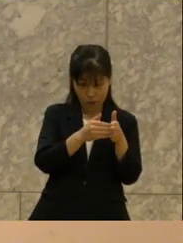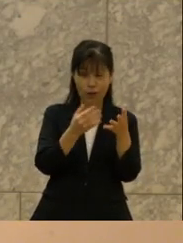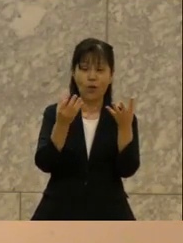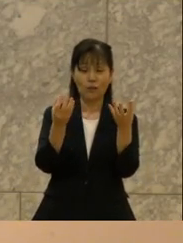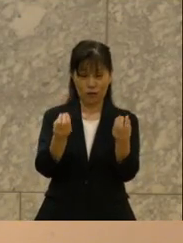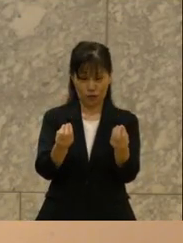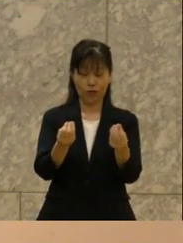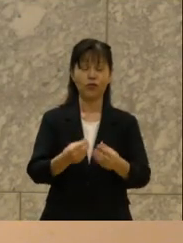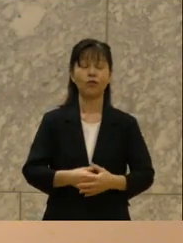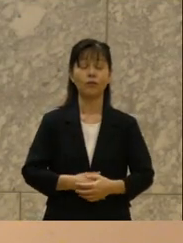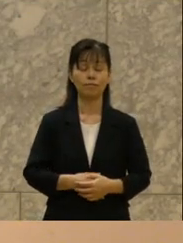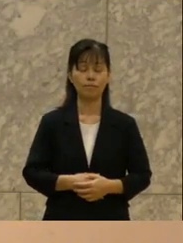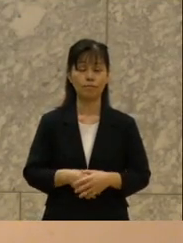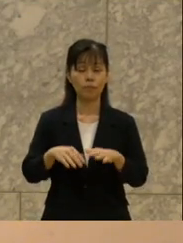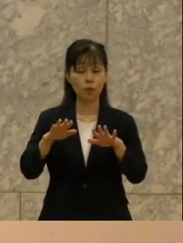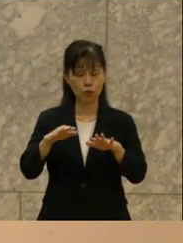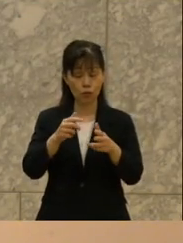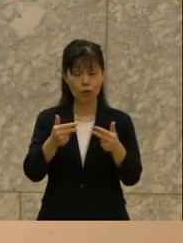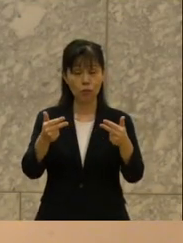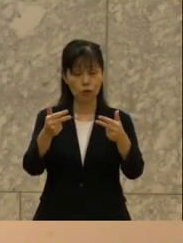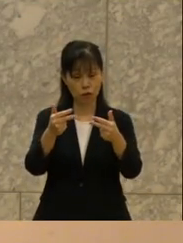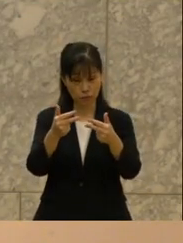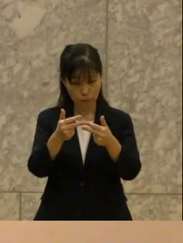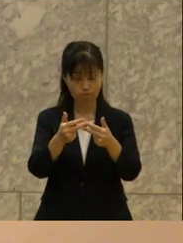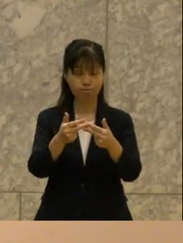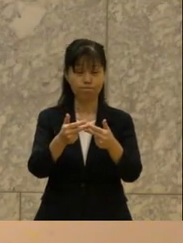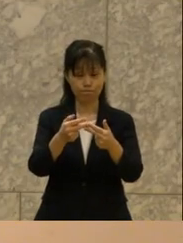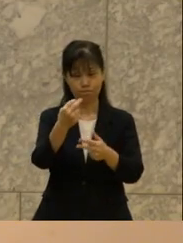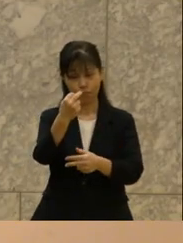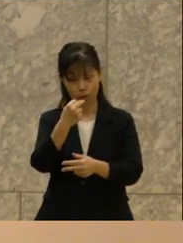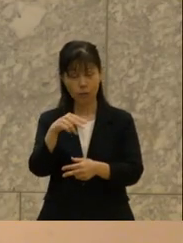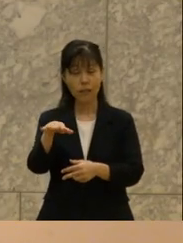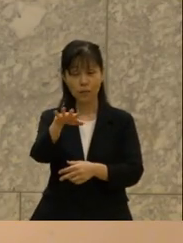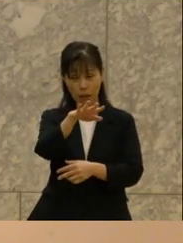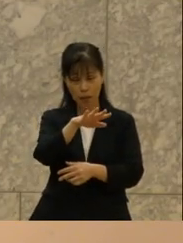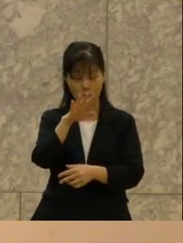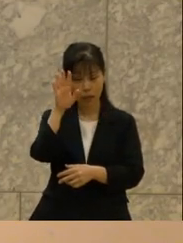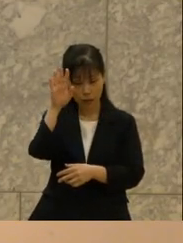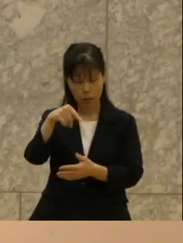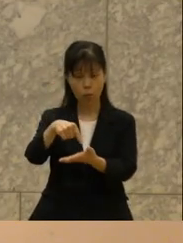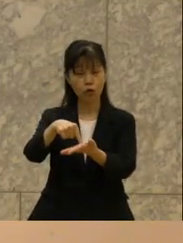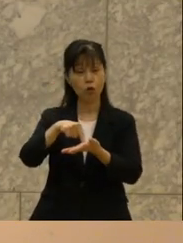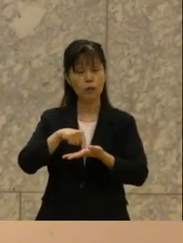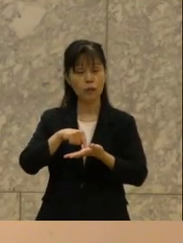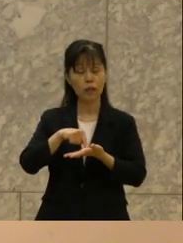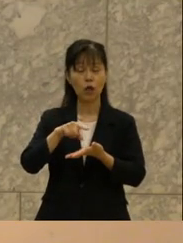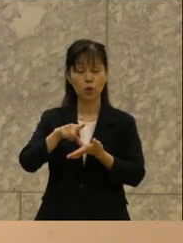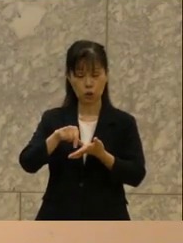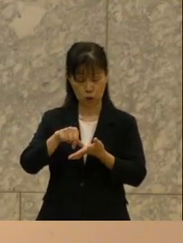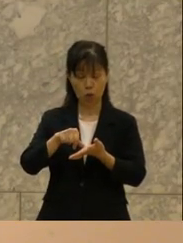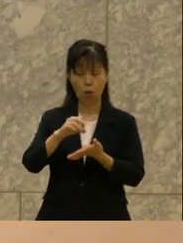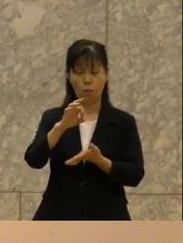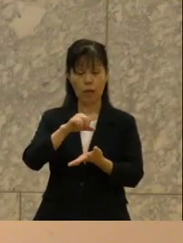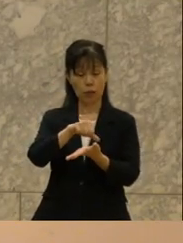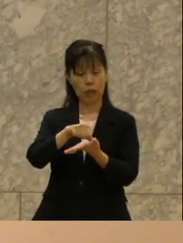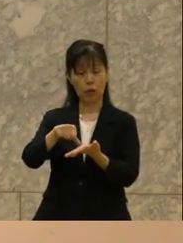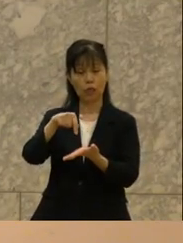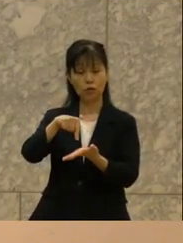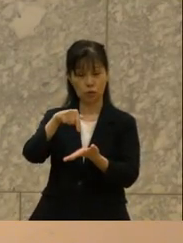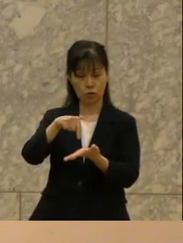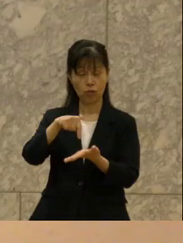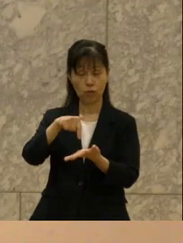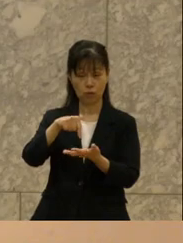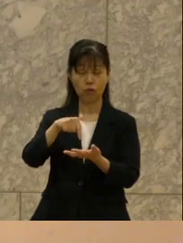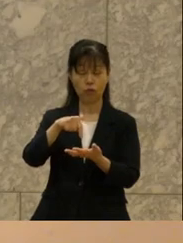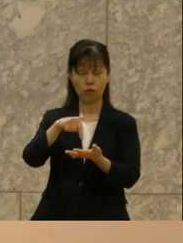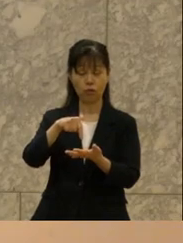なります本シンポジウムにご観覧の皆様方には後ほどお申し込みいただいた際のメールアドレスアートに